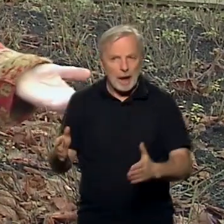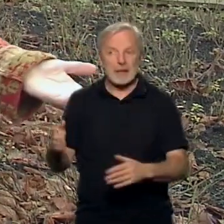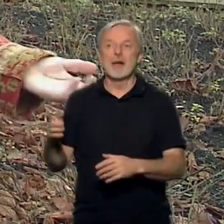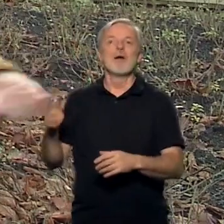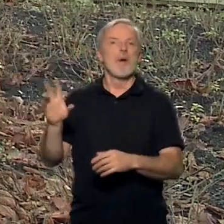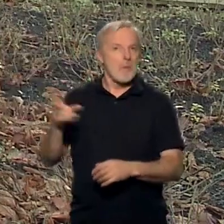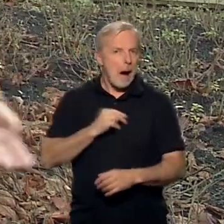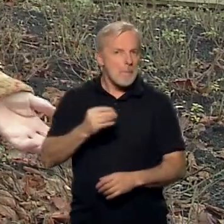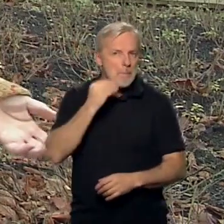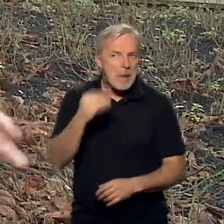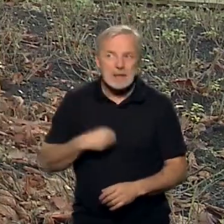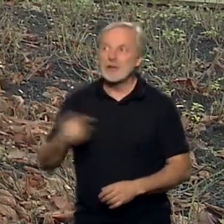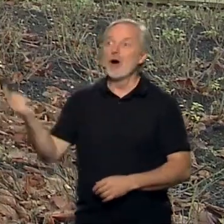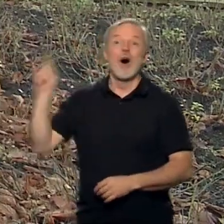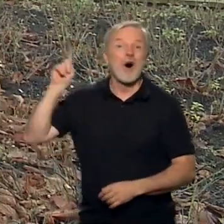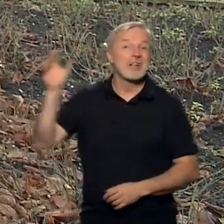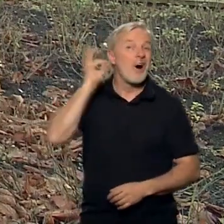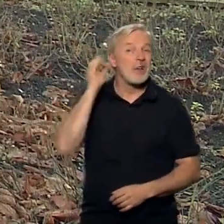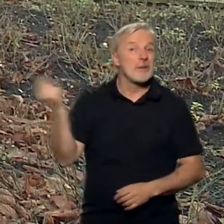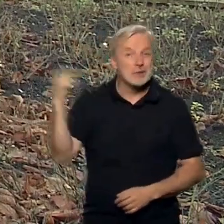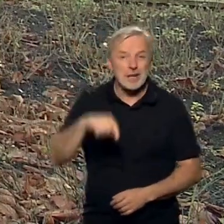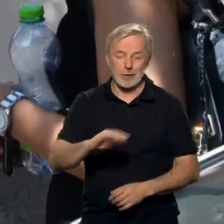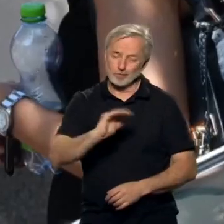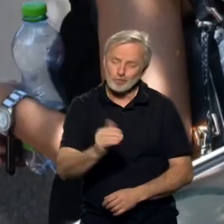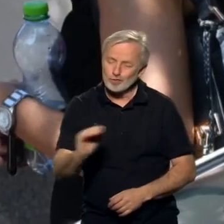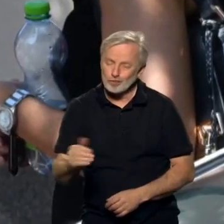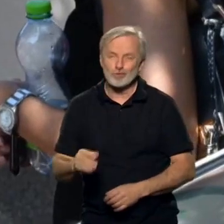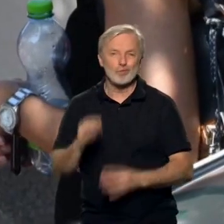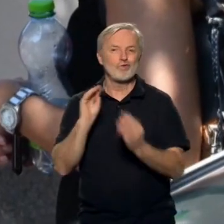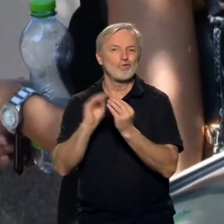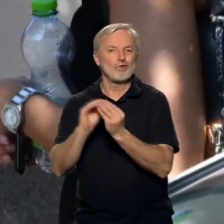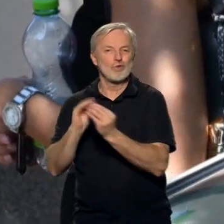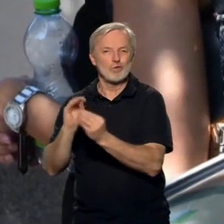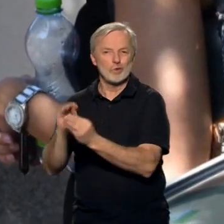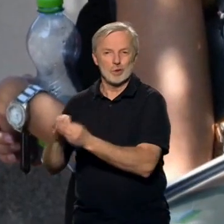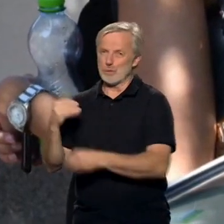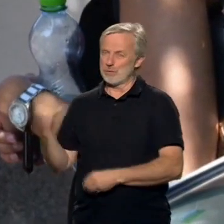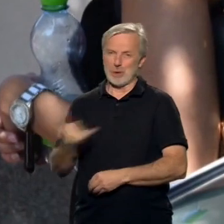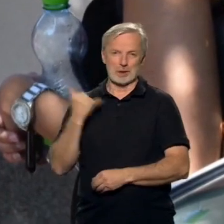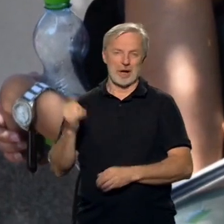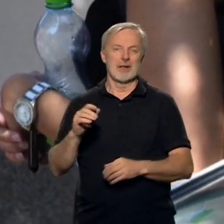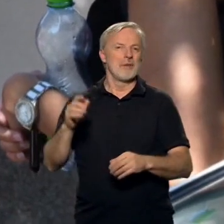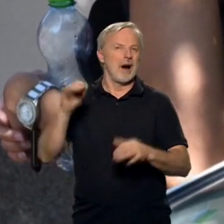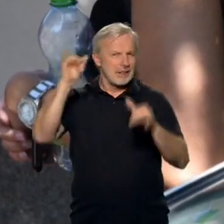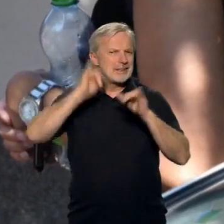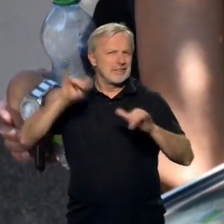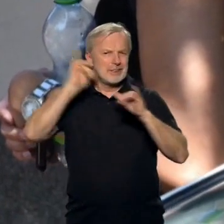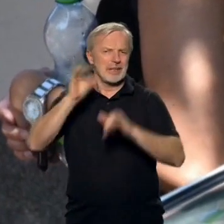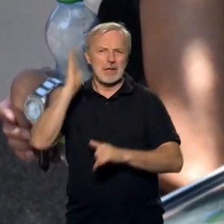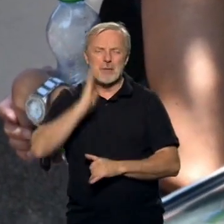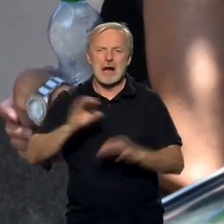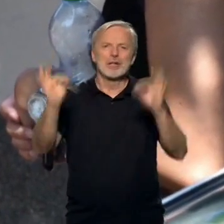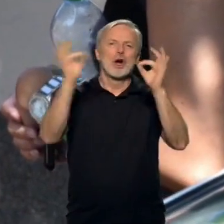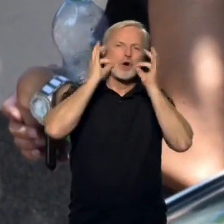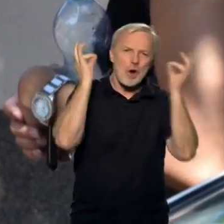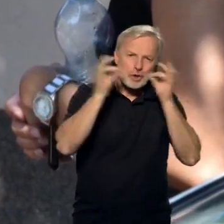tam přijedou, jo, tak je to mazlící kolona, že se mazlej s těma zvířatama, jak s koťatama,